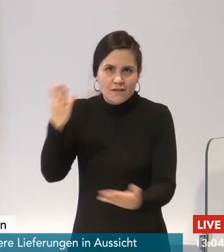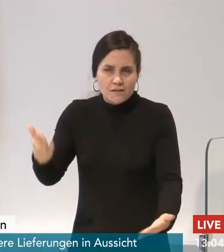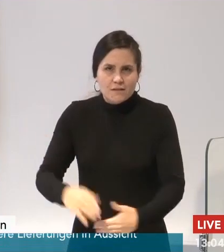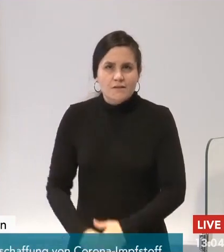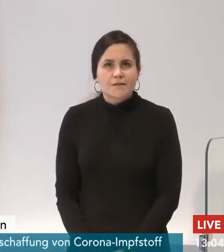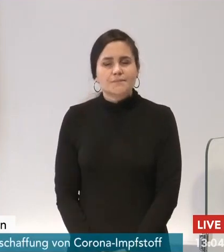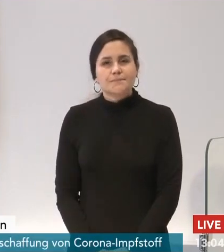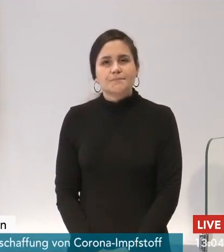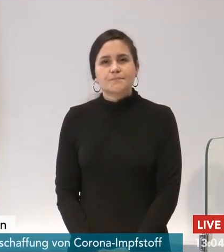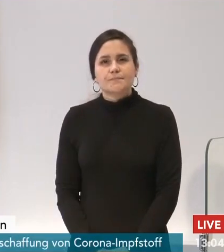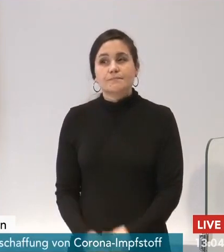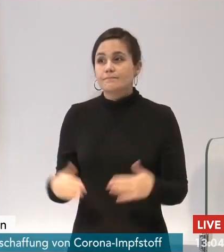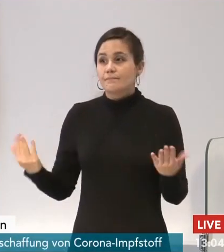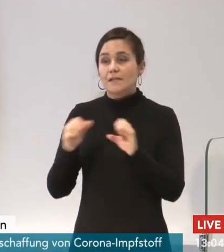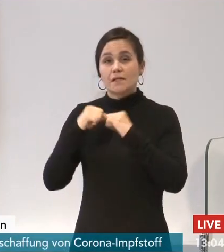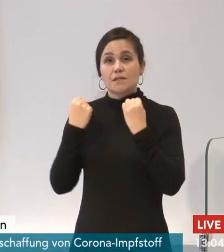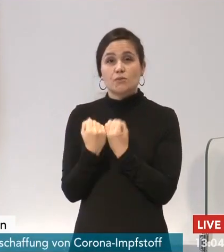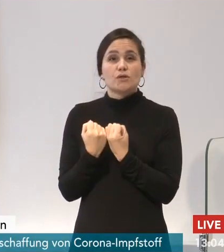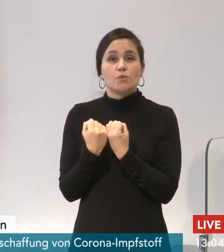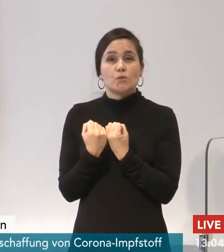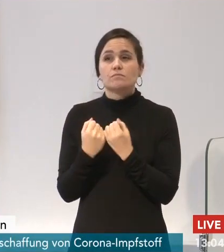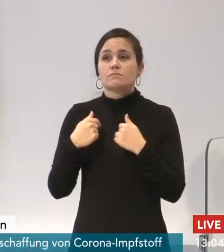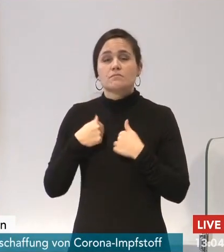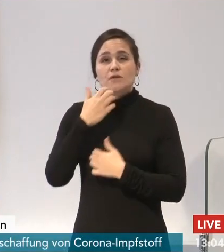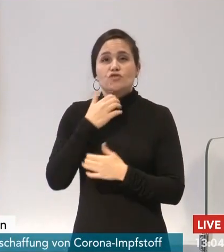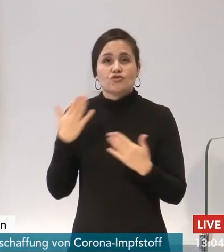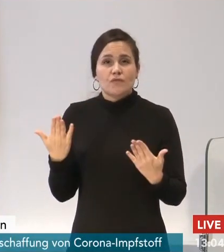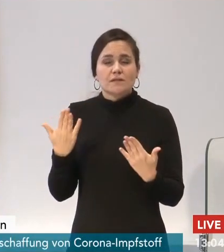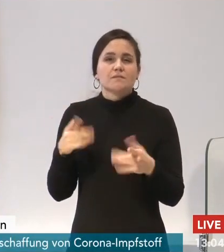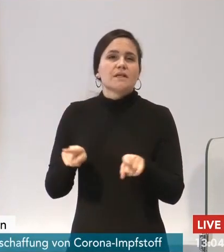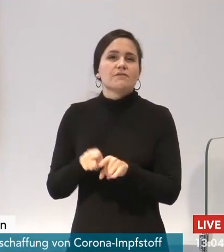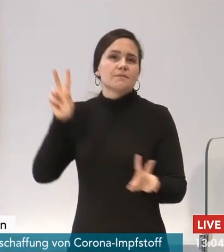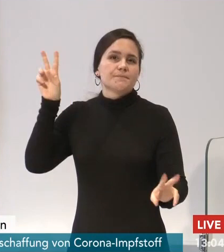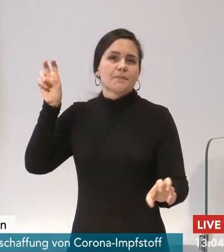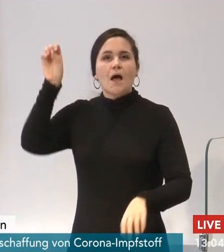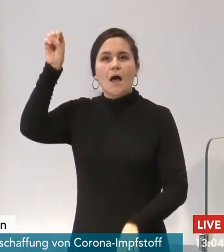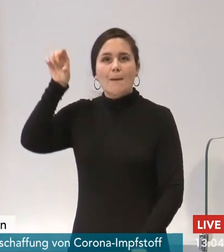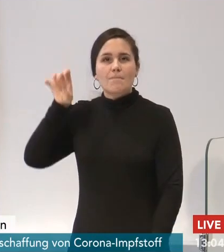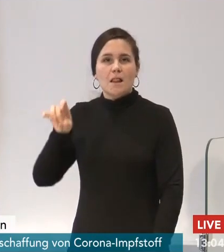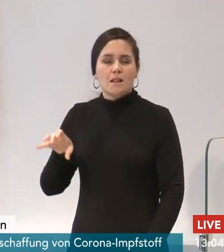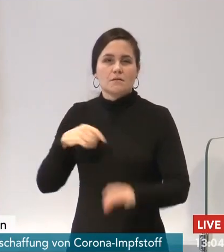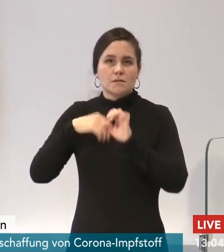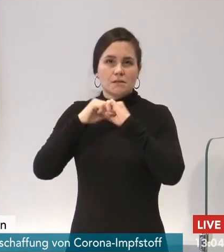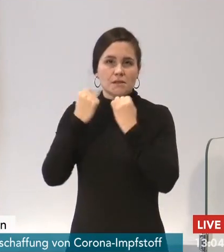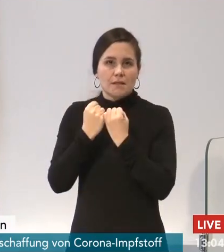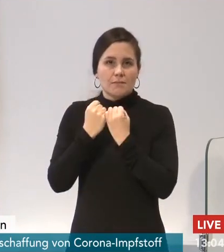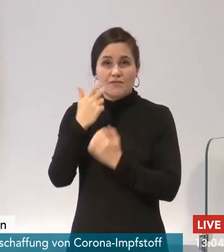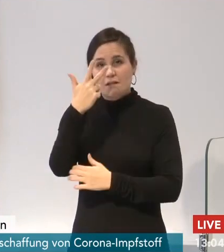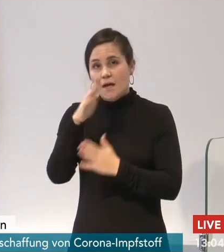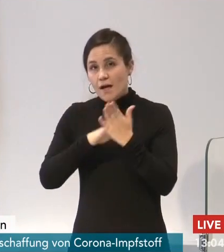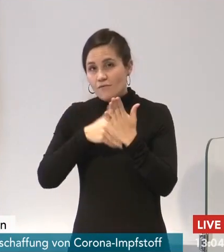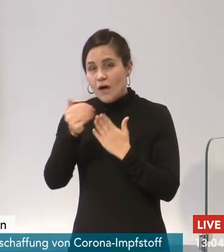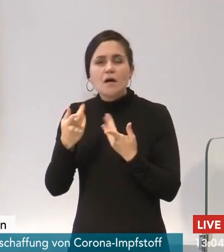diese Situation ist ein erweitertes Ampelsystem. Keine dreifarbige Ampel wie im Straßenverkehr,